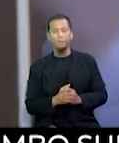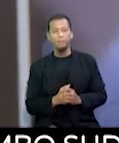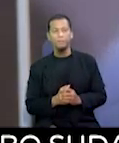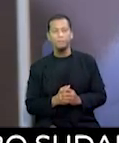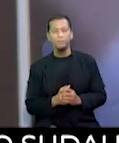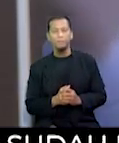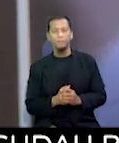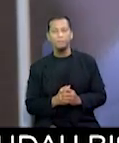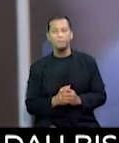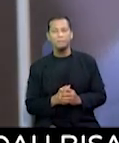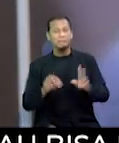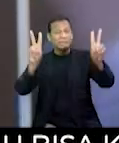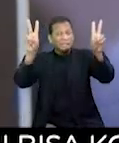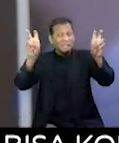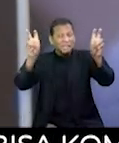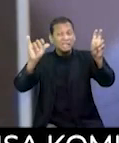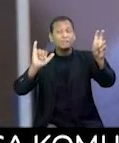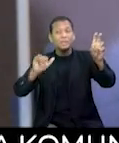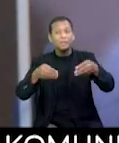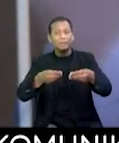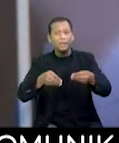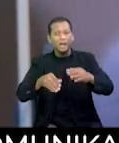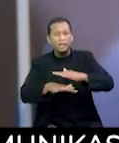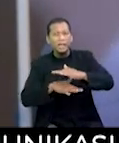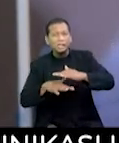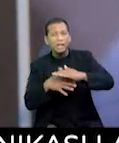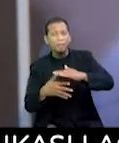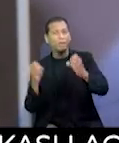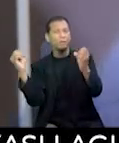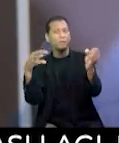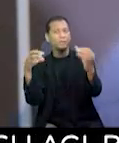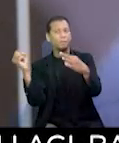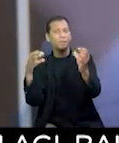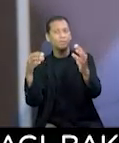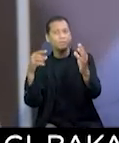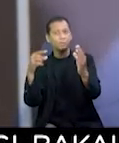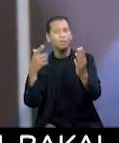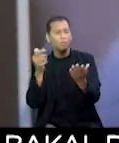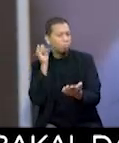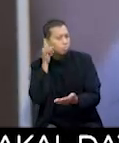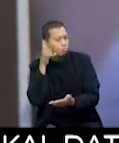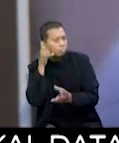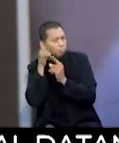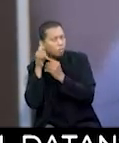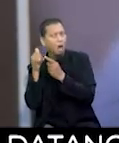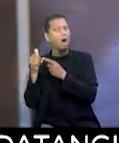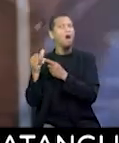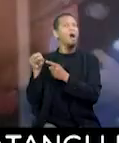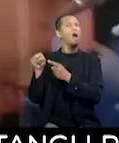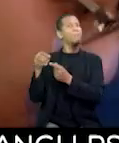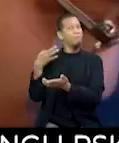bahan-bahan dasar begitulah ya, soal percakapan dan yang lain sebagainya, yang itu akan kami analisa lebih